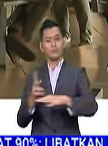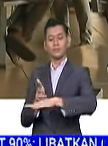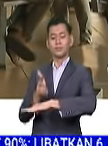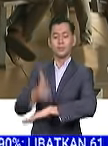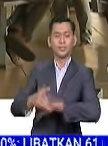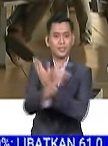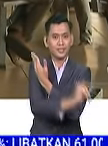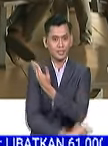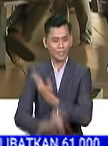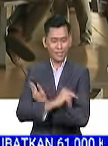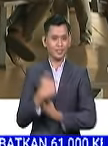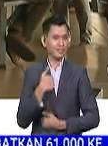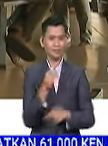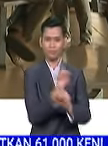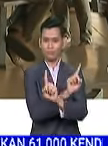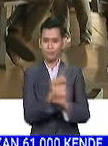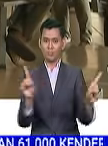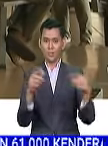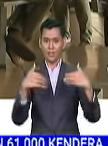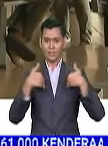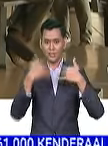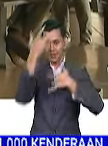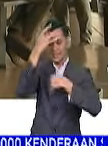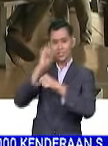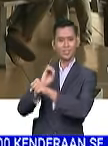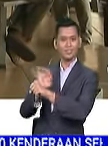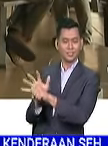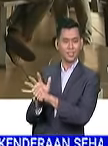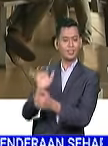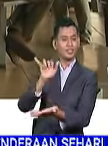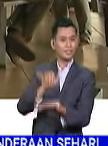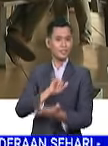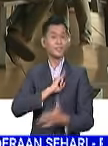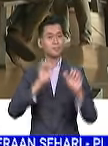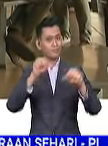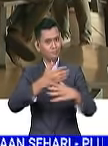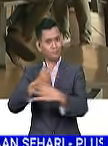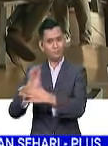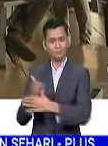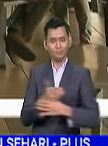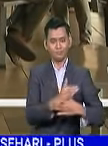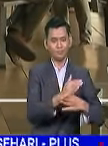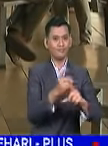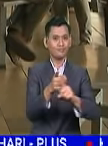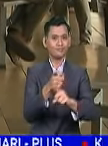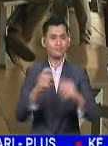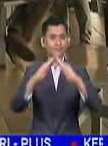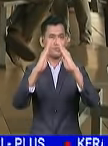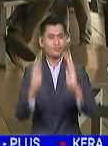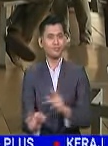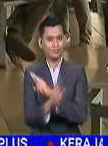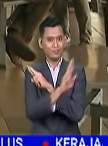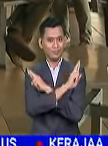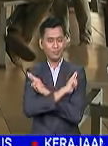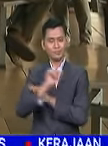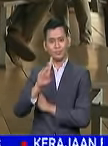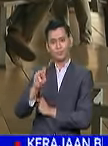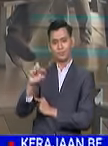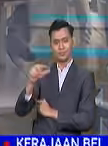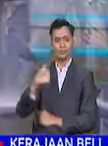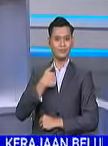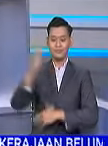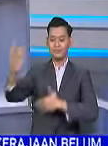kita bukan pembawa virus pembunuh ini. Dan saya kira itu saja yang dapat saya kongsikan langsung dari RNR Gambang. Kita kembali ke Angkasa